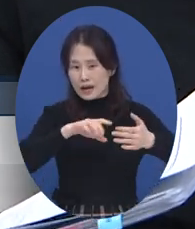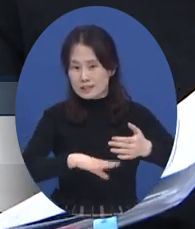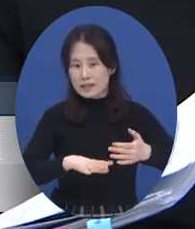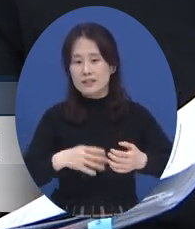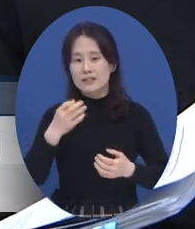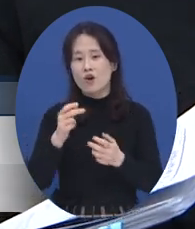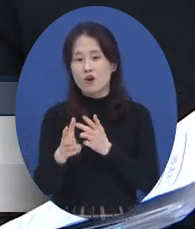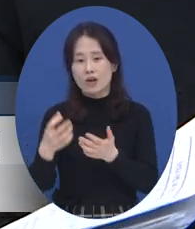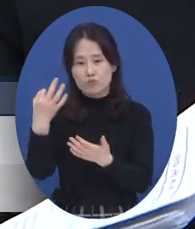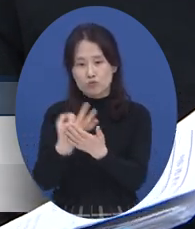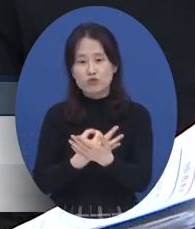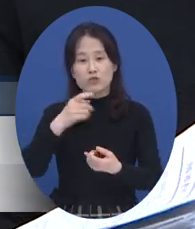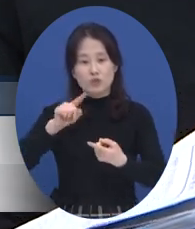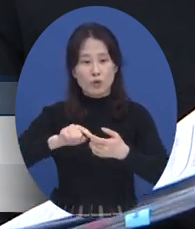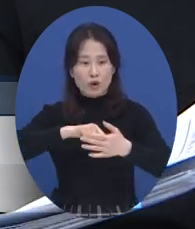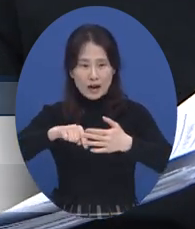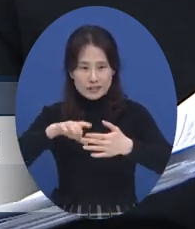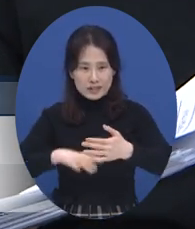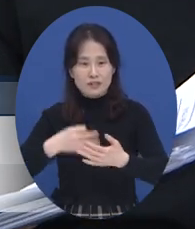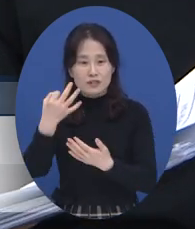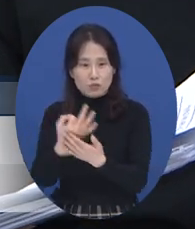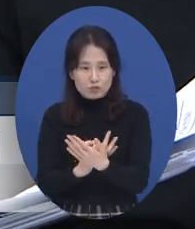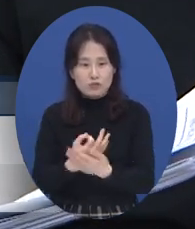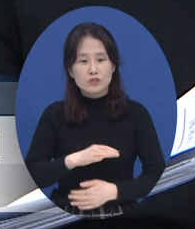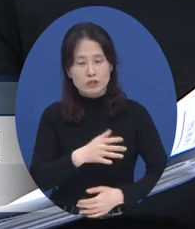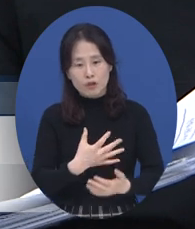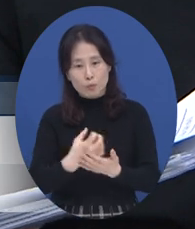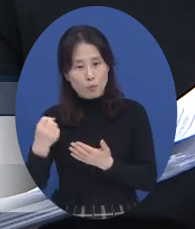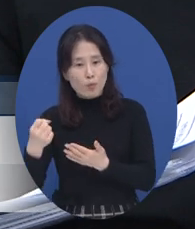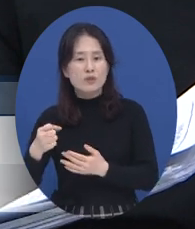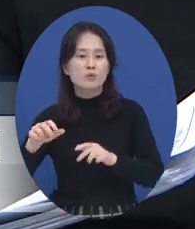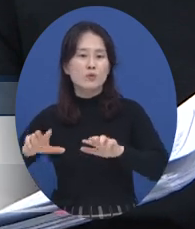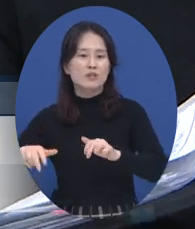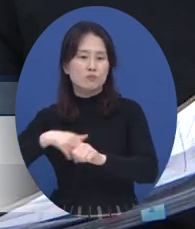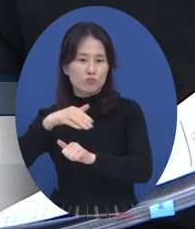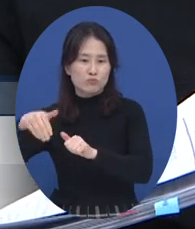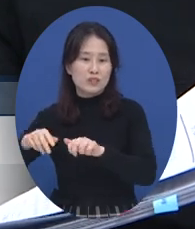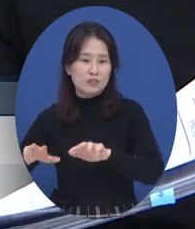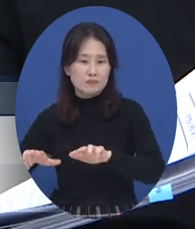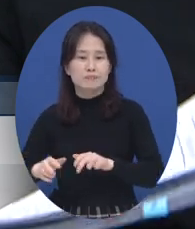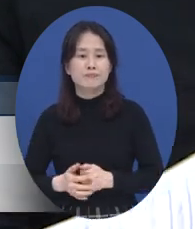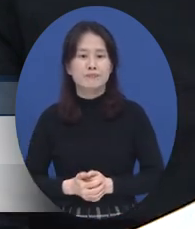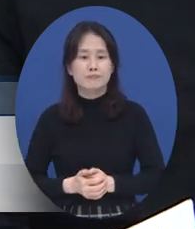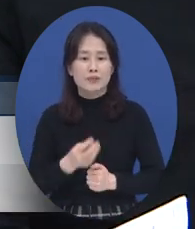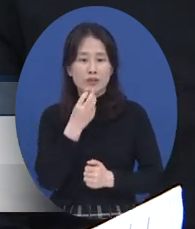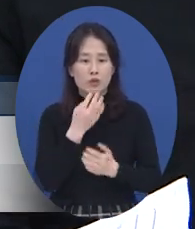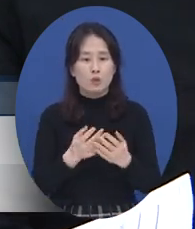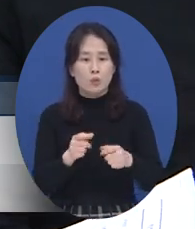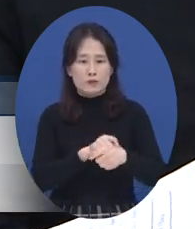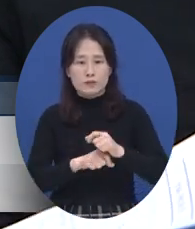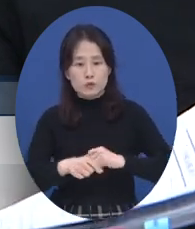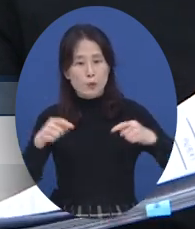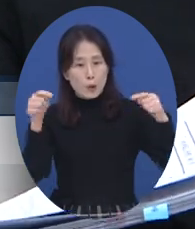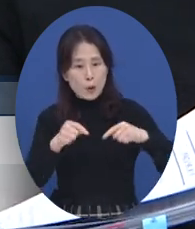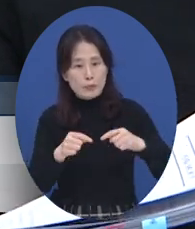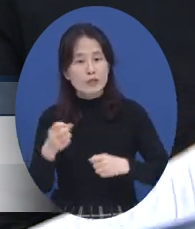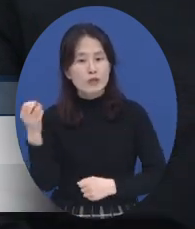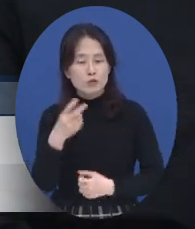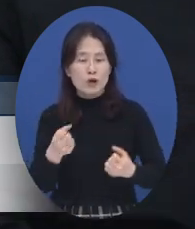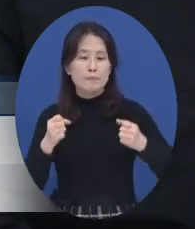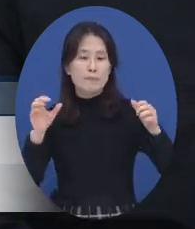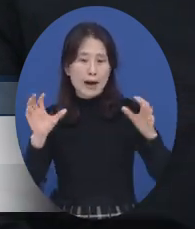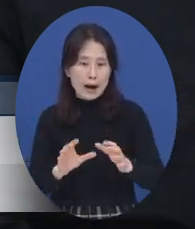사업 수익률 내에서 수익을 저희가 회수하고 있는 상황입니다. 경기도와 적극적으로 협의